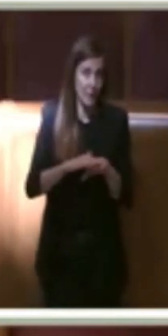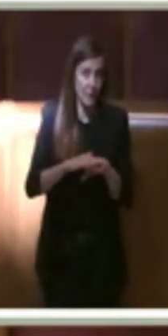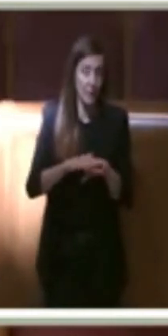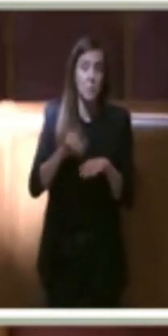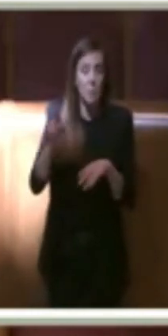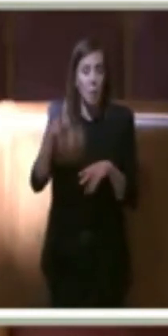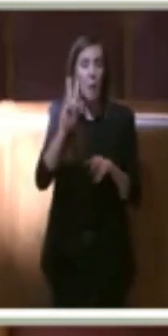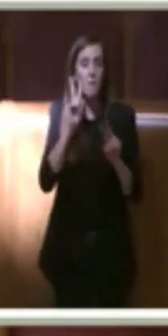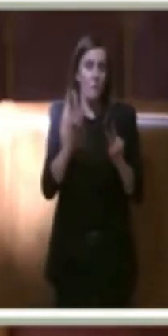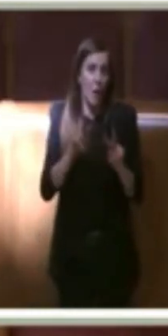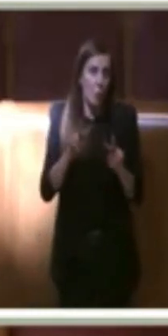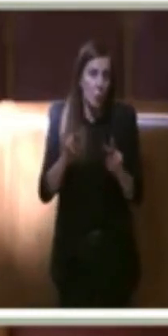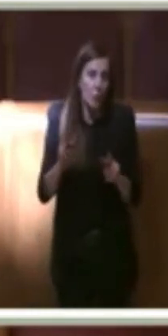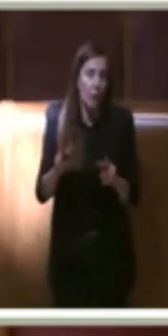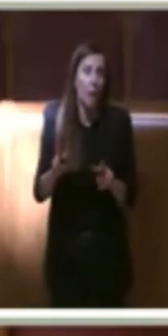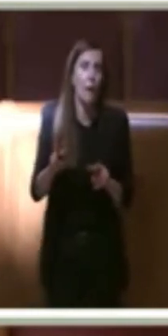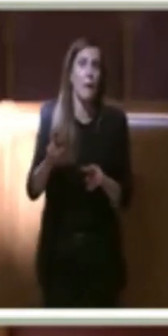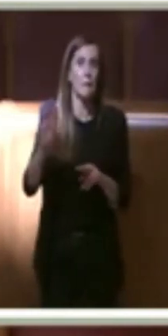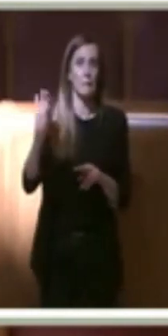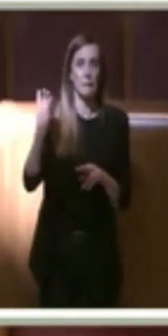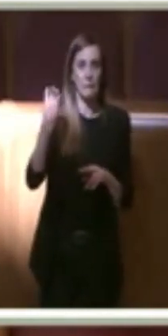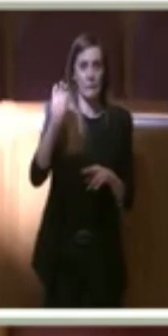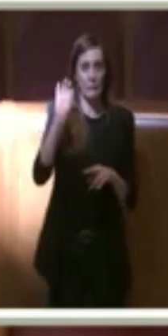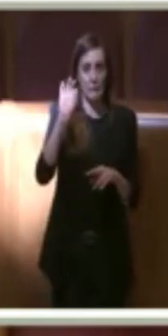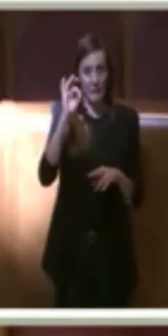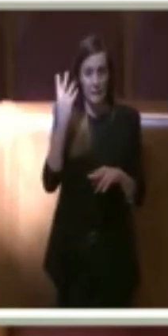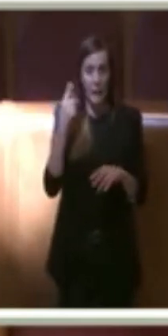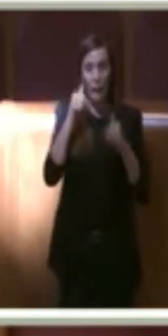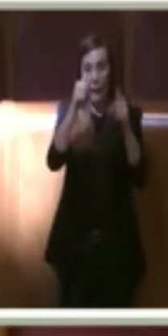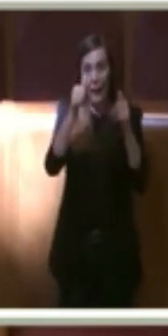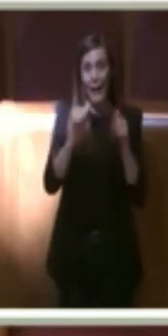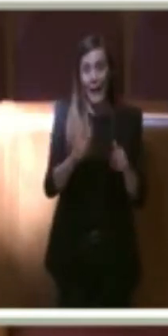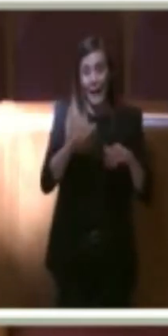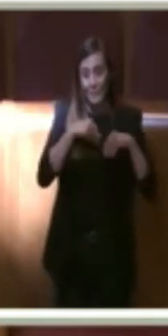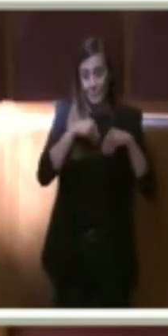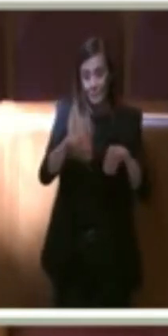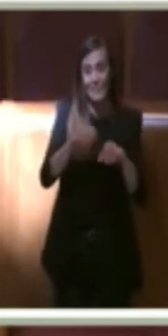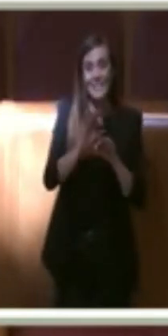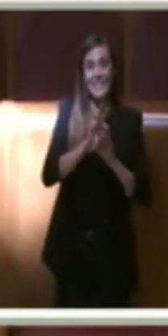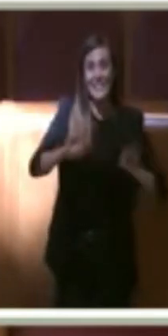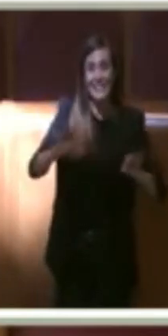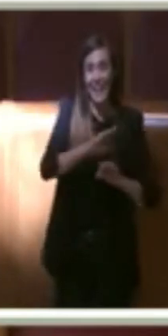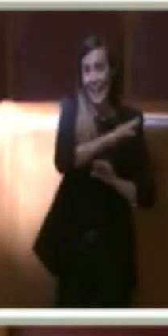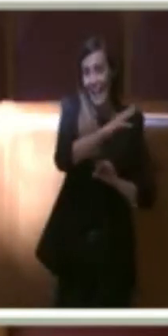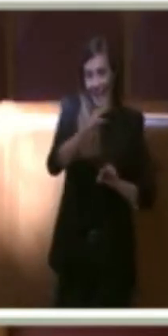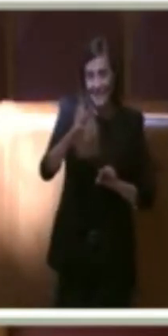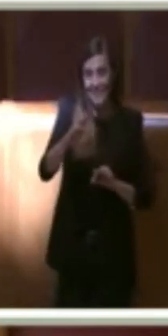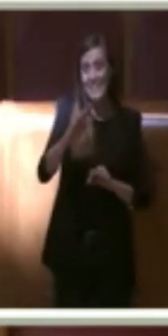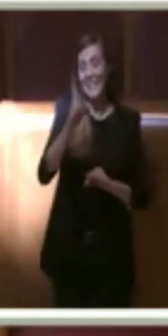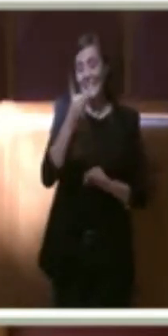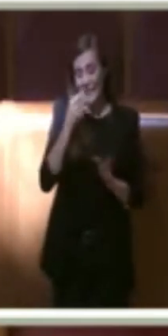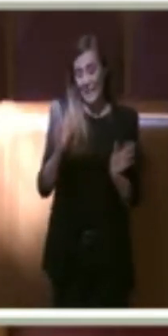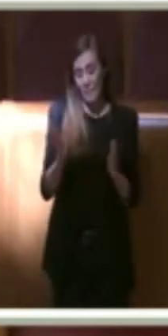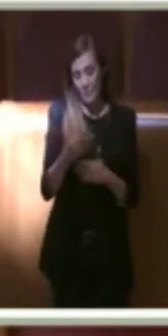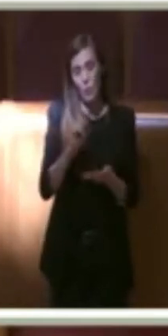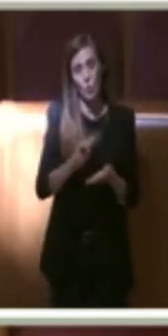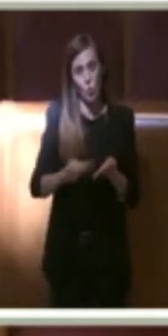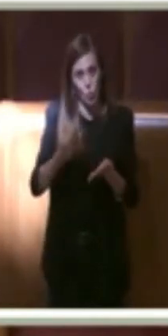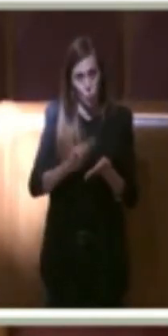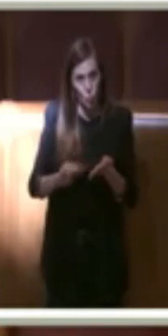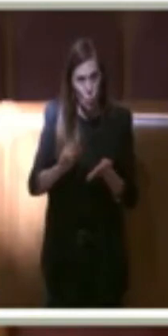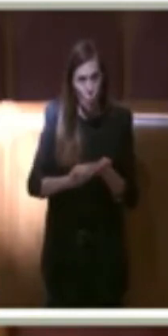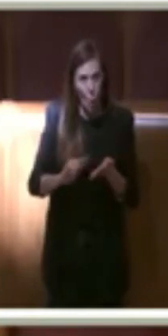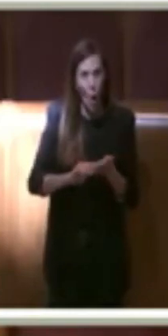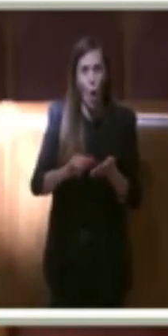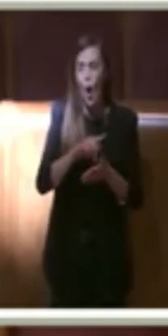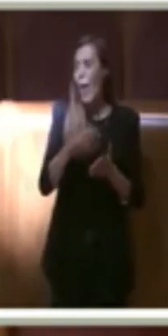valuterà. Poi, qualora dovesse andare deserta la gara, a quel punto il Dipartimento Scuola, che ha fatto tutti